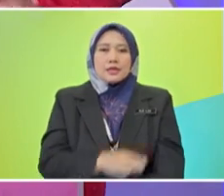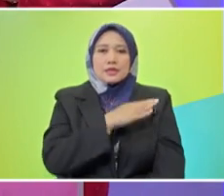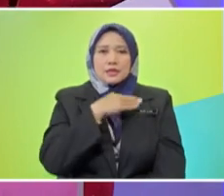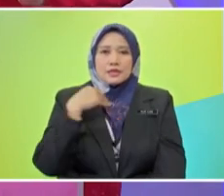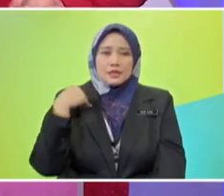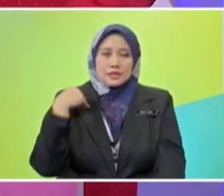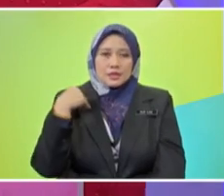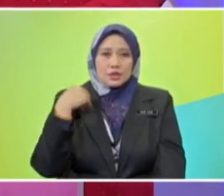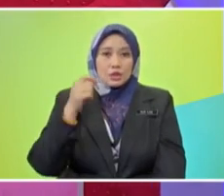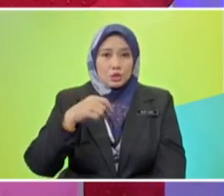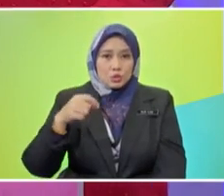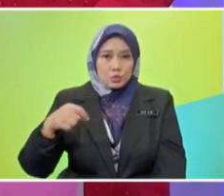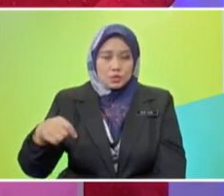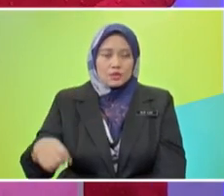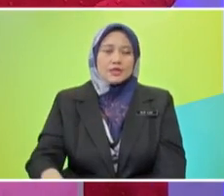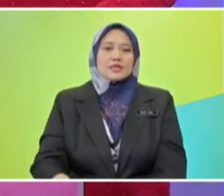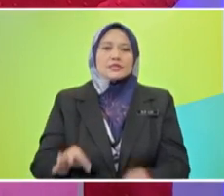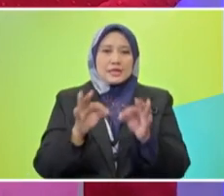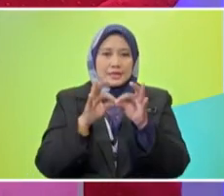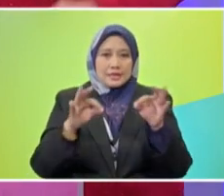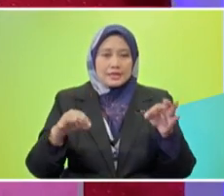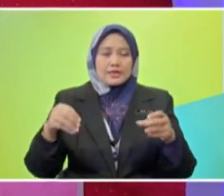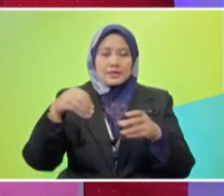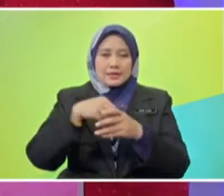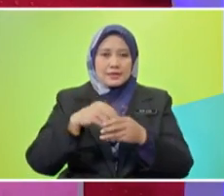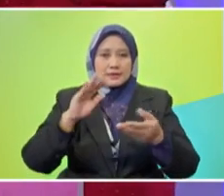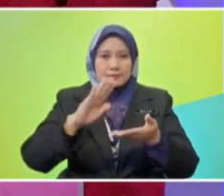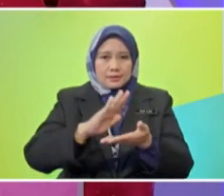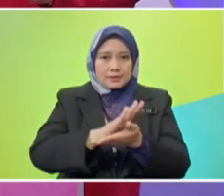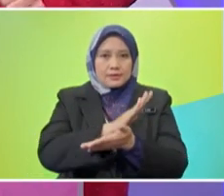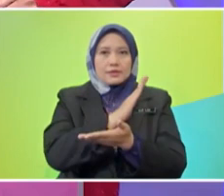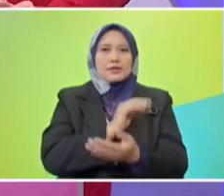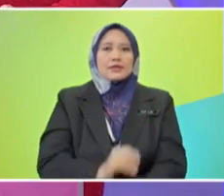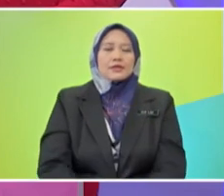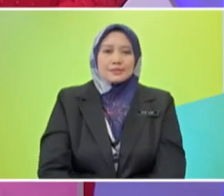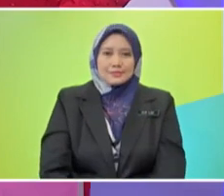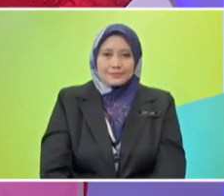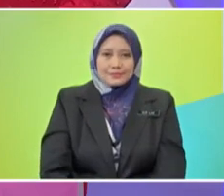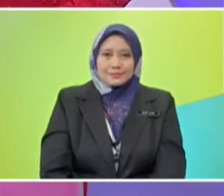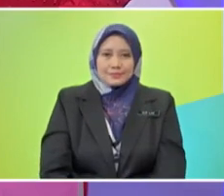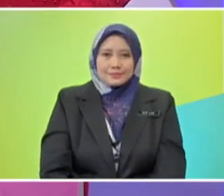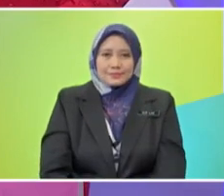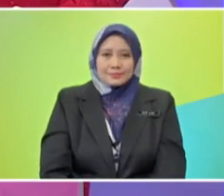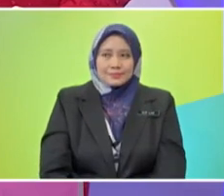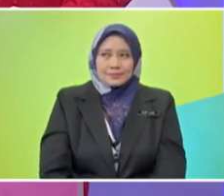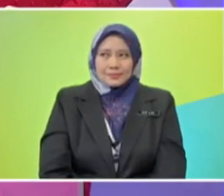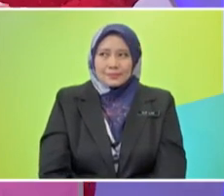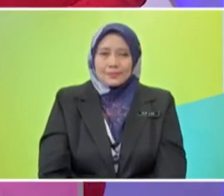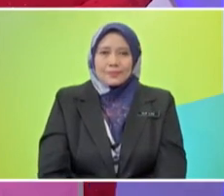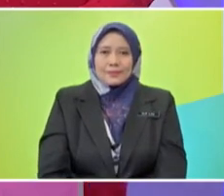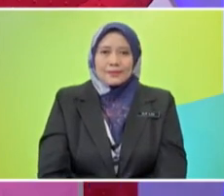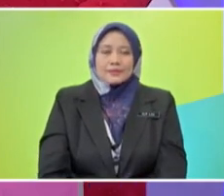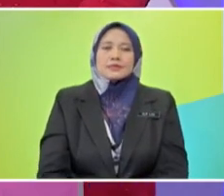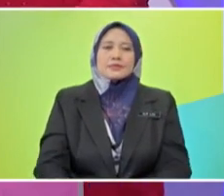kemudian lengkapkan ayat tersebut menjadi ayat yang baik. Baiklah, yang kedua, kepentingan karbohidrat ialah sama